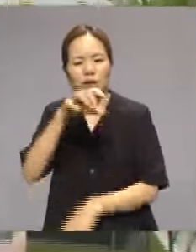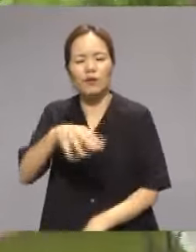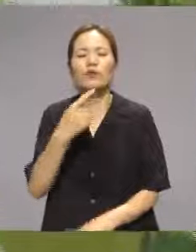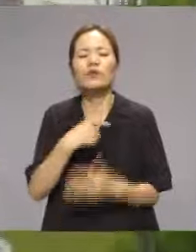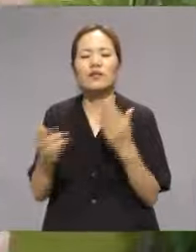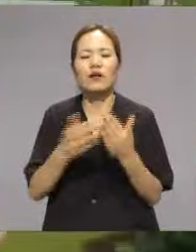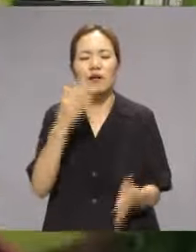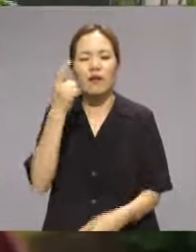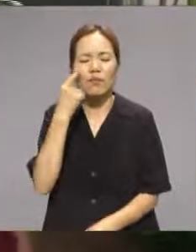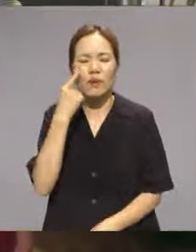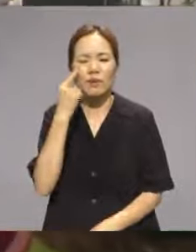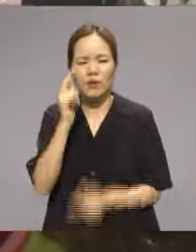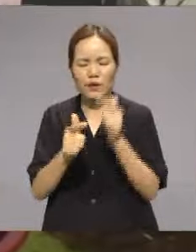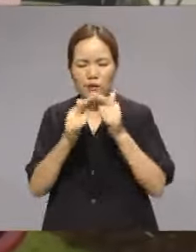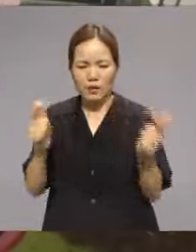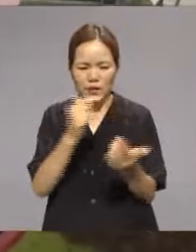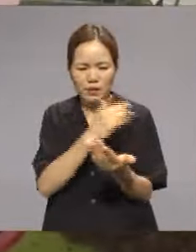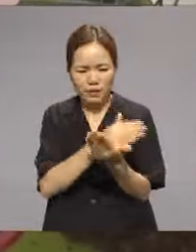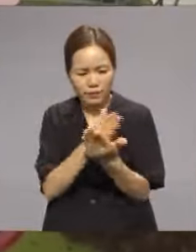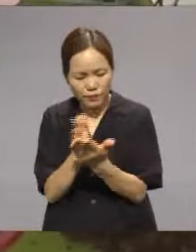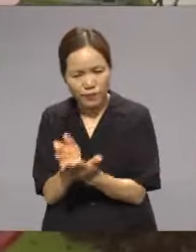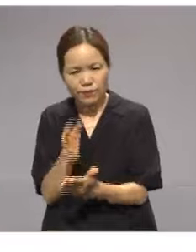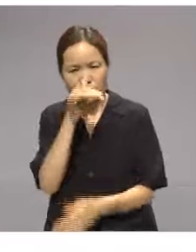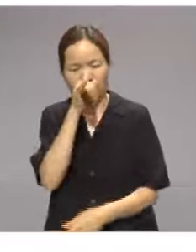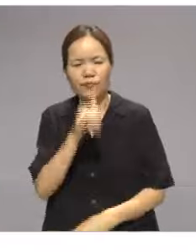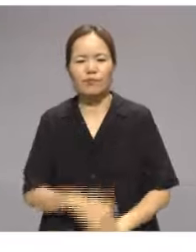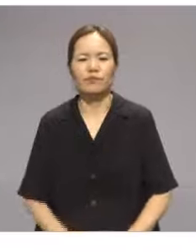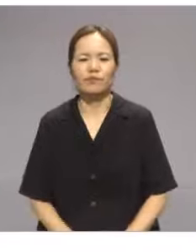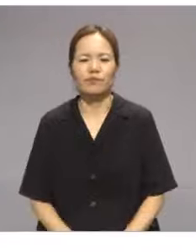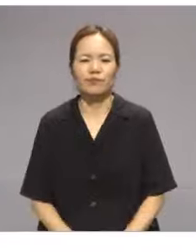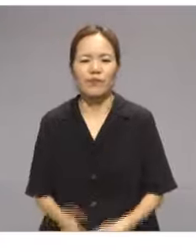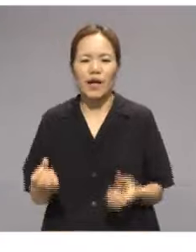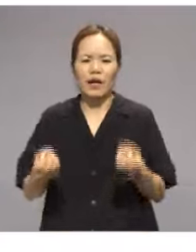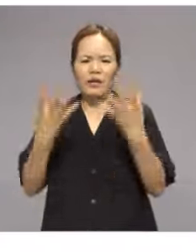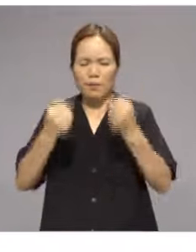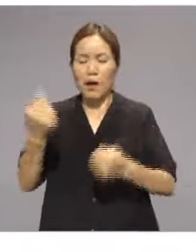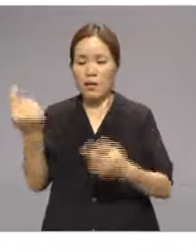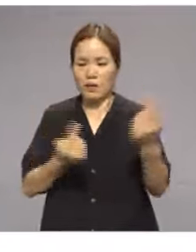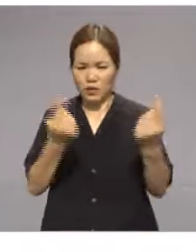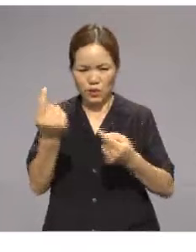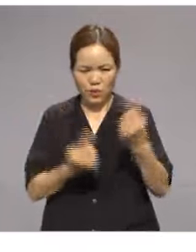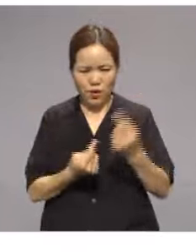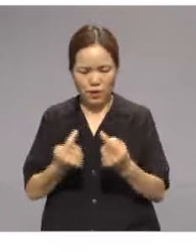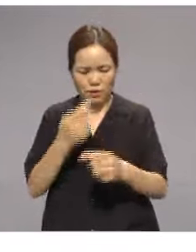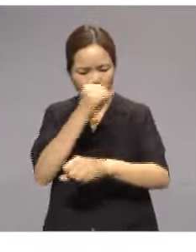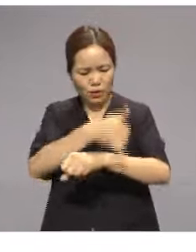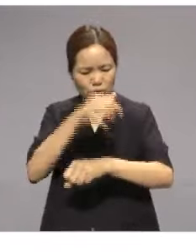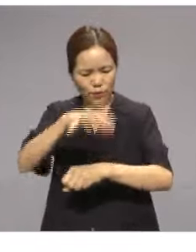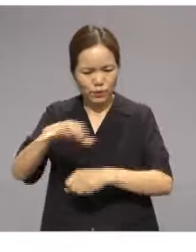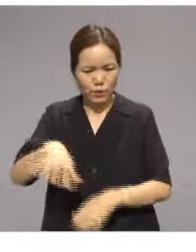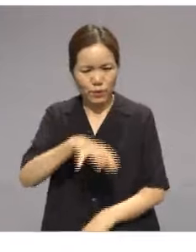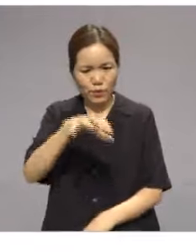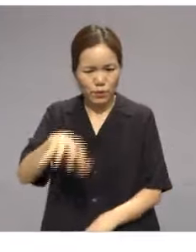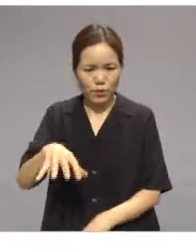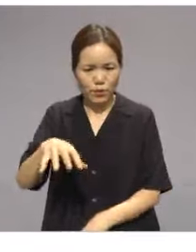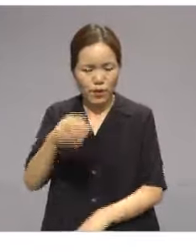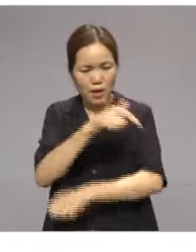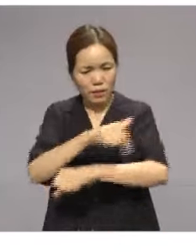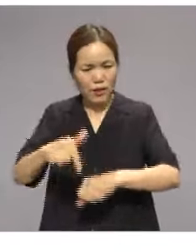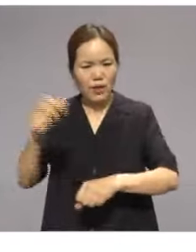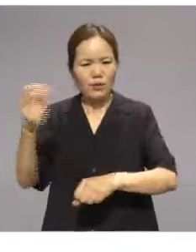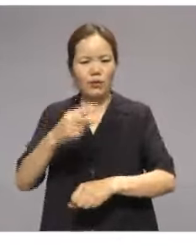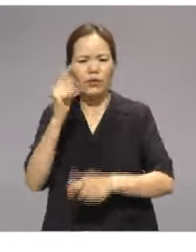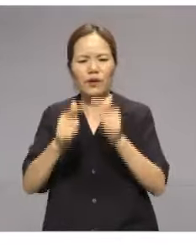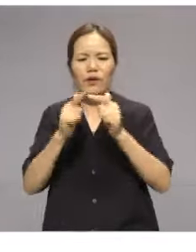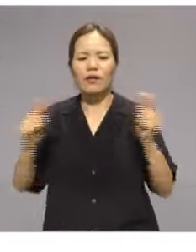등 다양한 테마가 준비됐습니다. 박람회에 많이 오셔가지고요, 우리 농촌 공간 계획뿐만 아니라